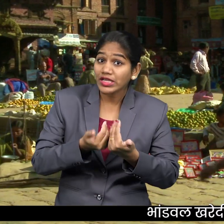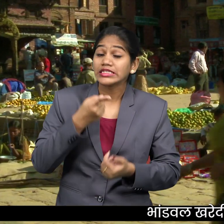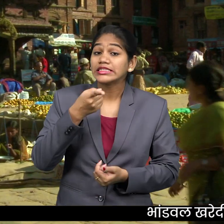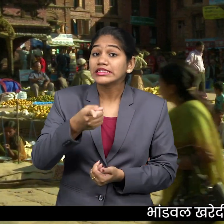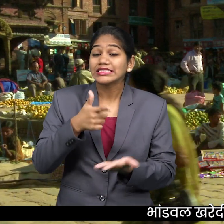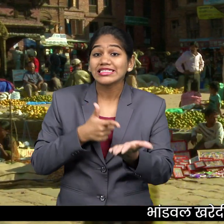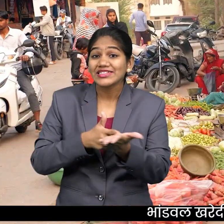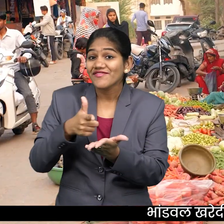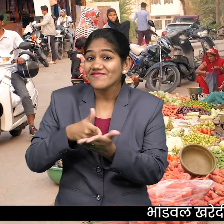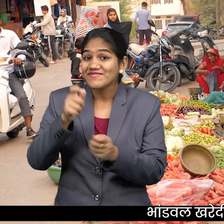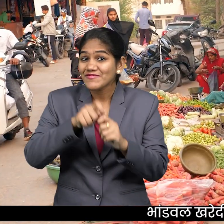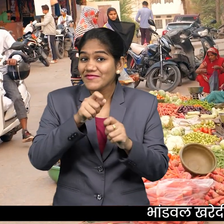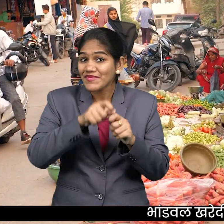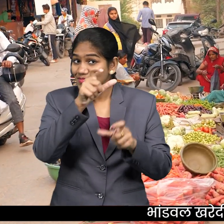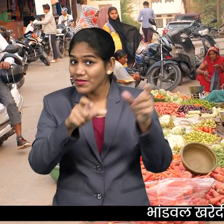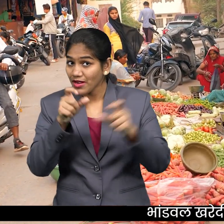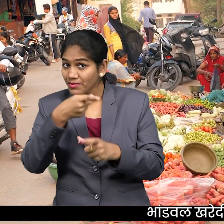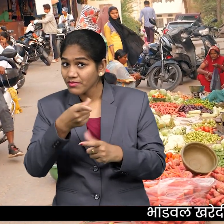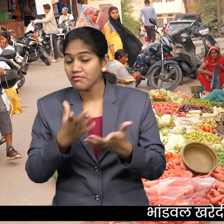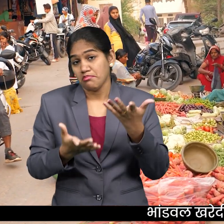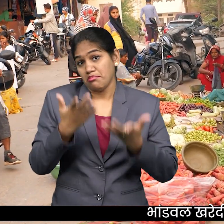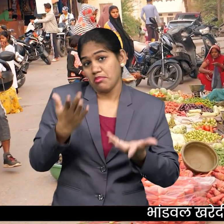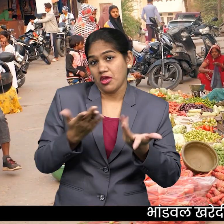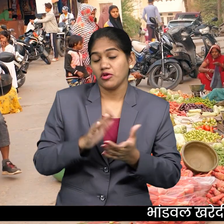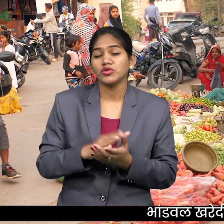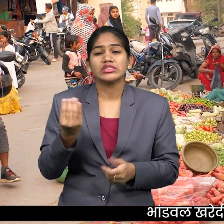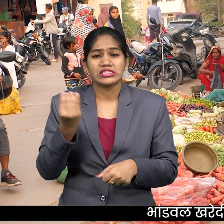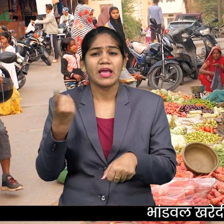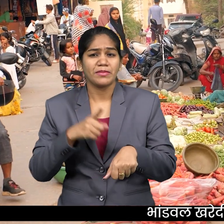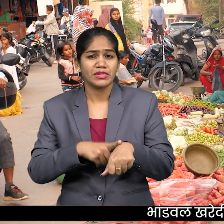भांडवल खरेदीसाठी ठेवला जातो. तथापि,